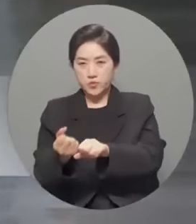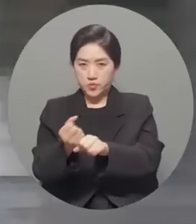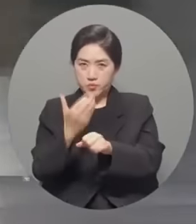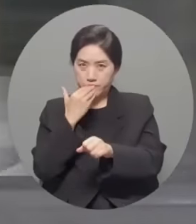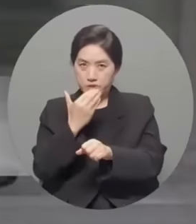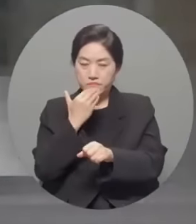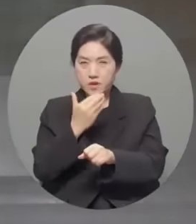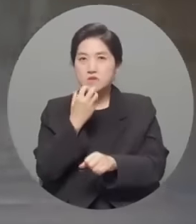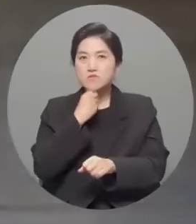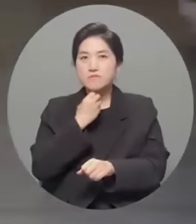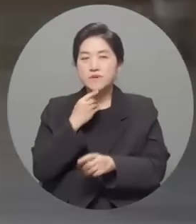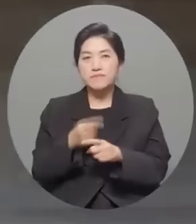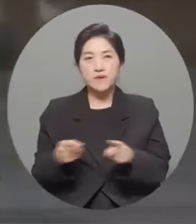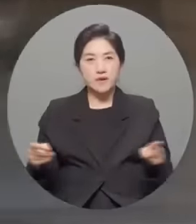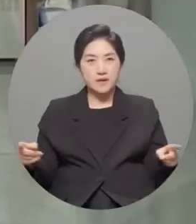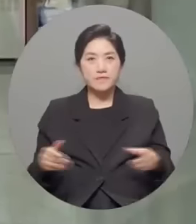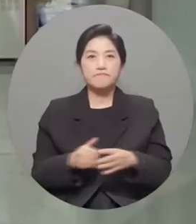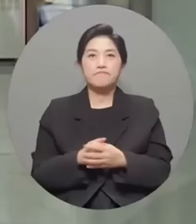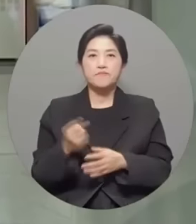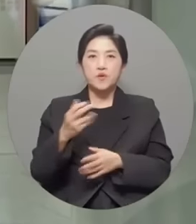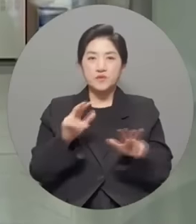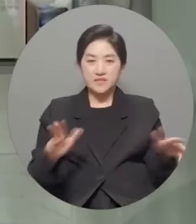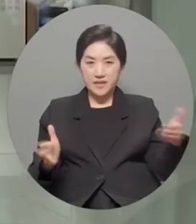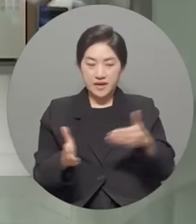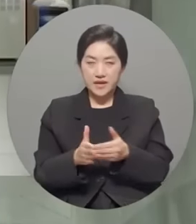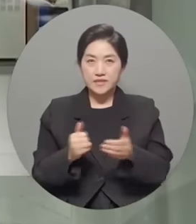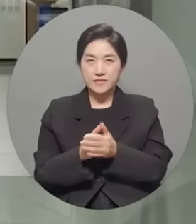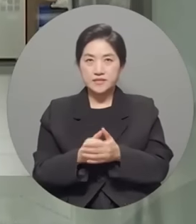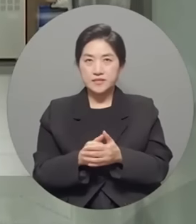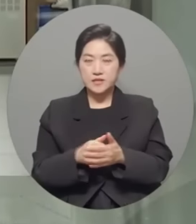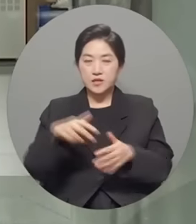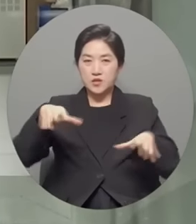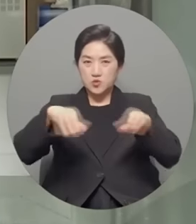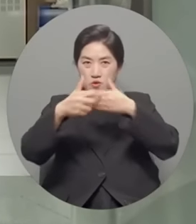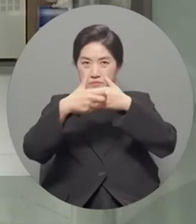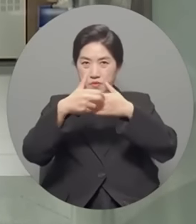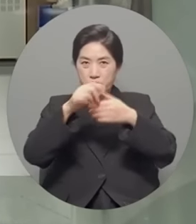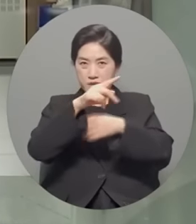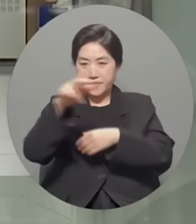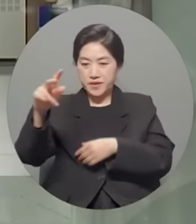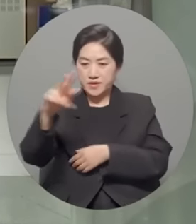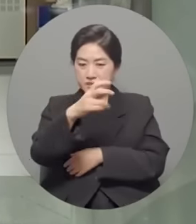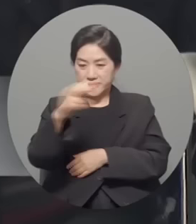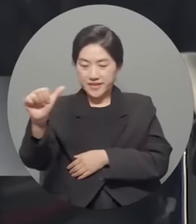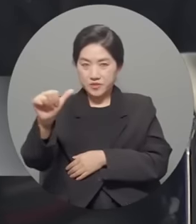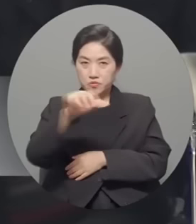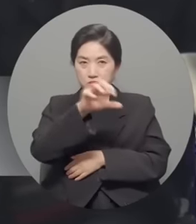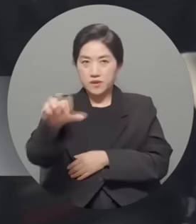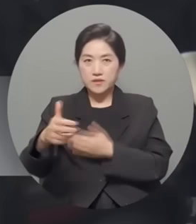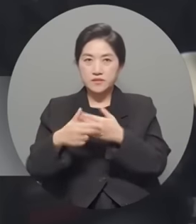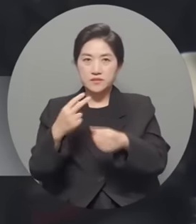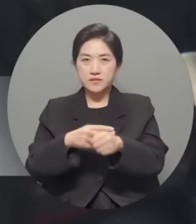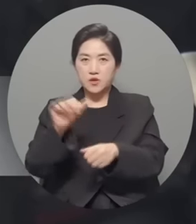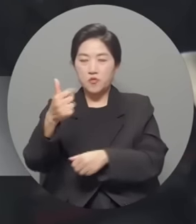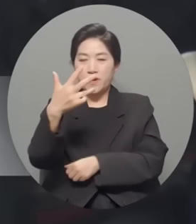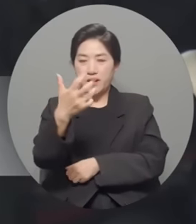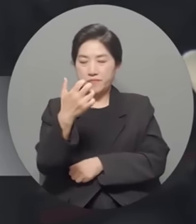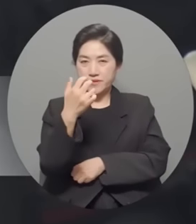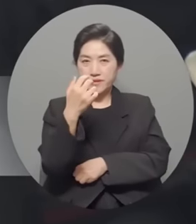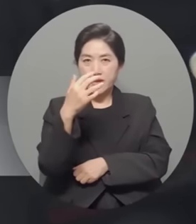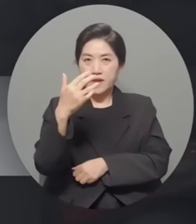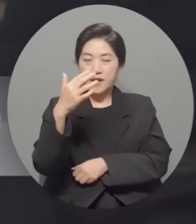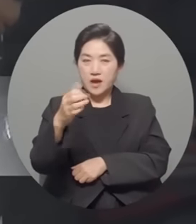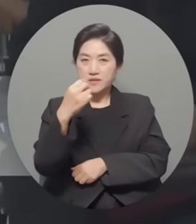될 것으로 평가했습니다. 또 지금까지 상급 종합병원 등 75개 의료기관에서 의사 591명과